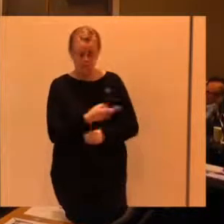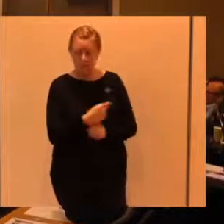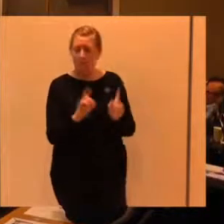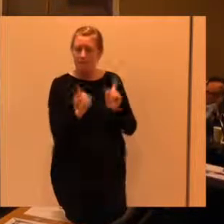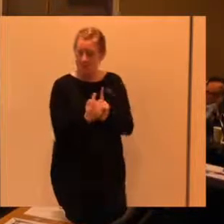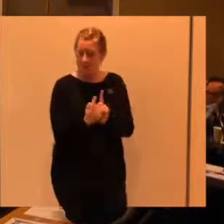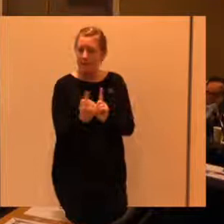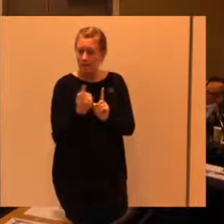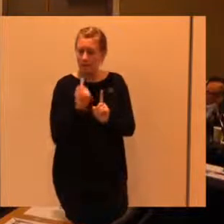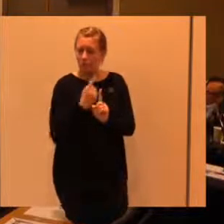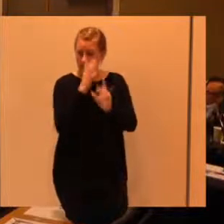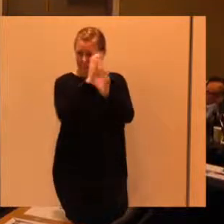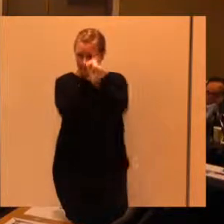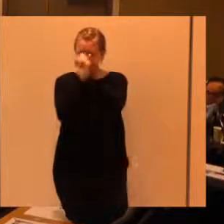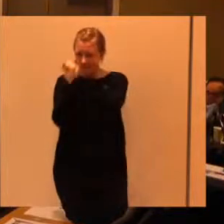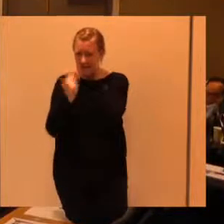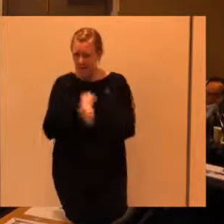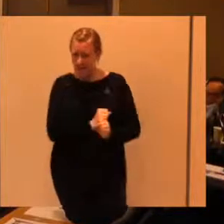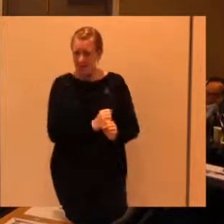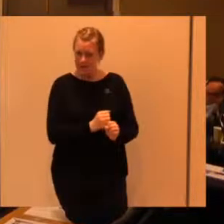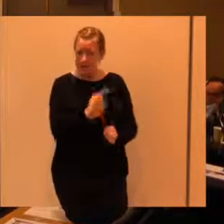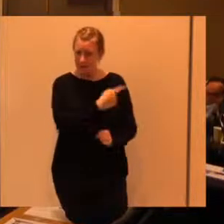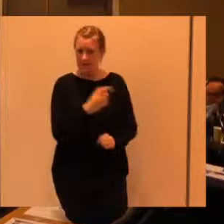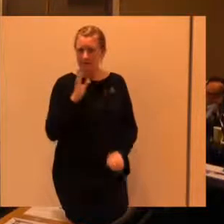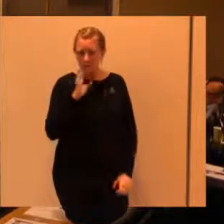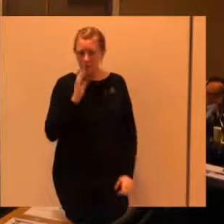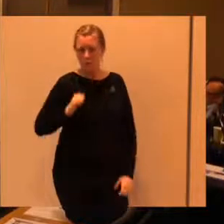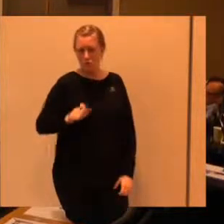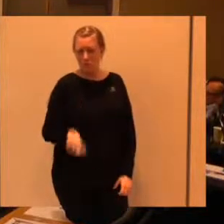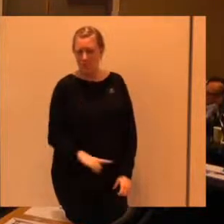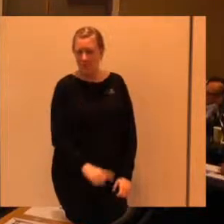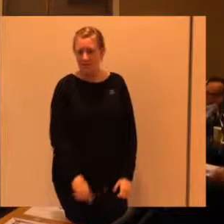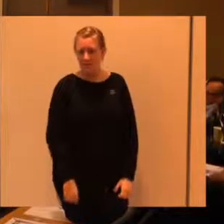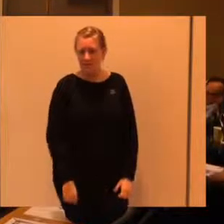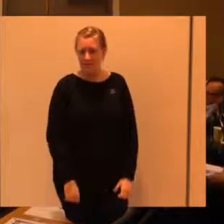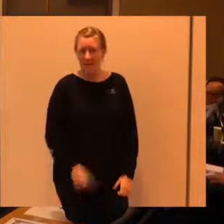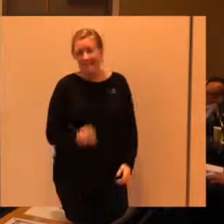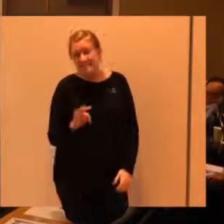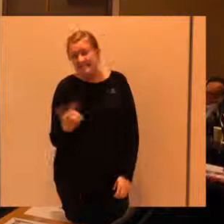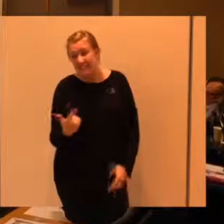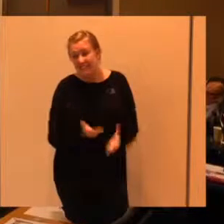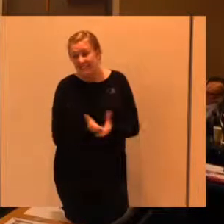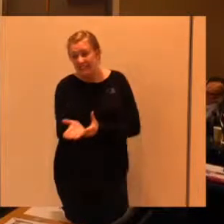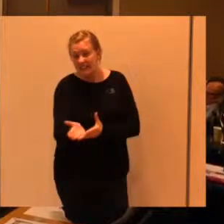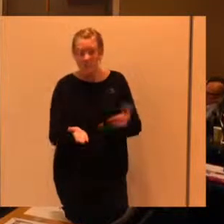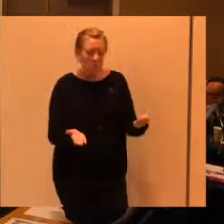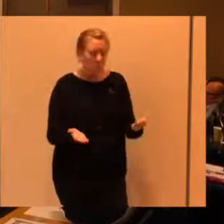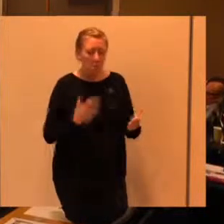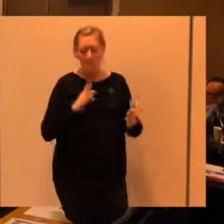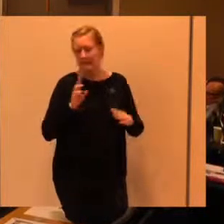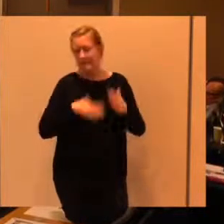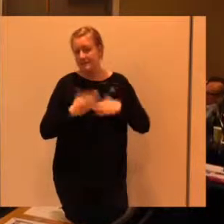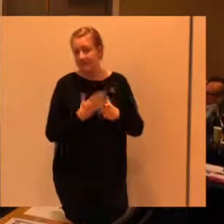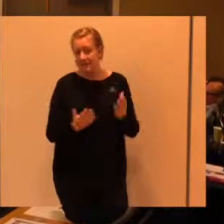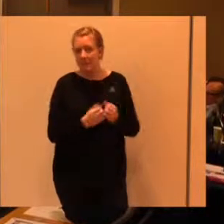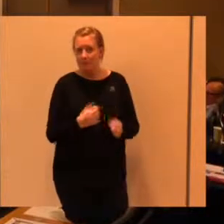än när de tittar på SF. Men sen ligger det väldigt individuellt. Så jag vet inte om snittet ens är intressant. Jag ser ju skillnaden mellan A